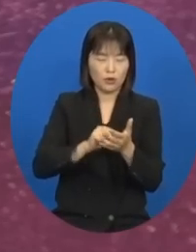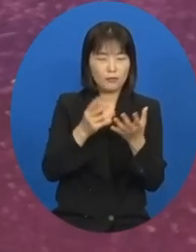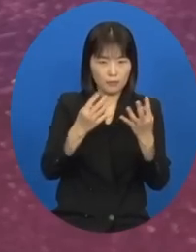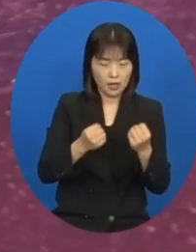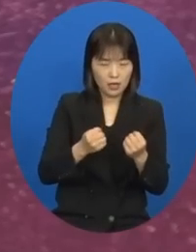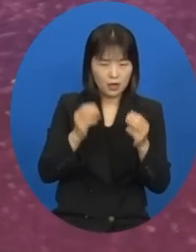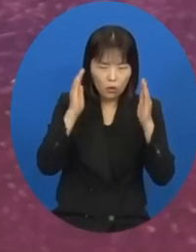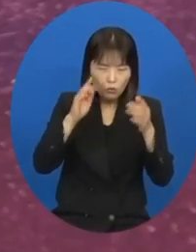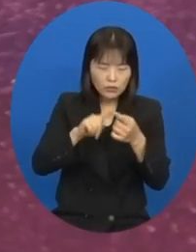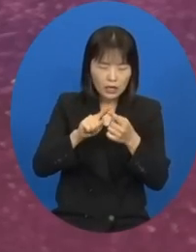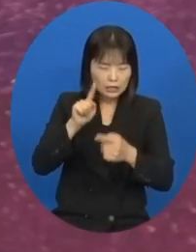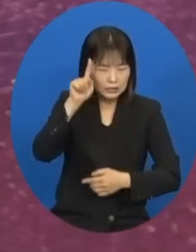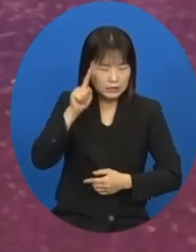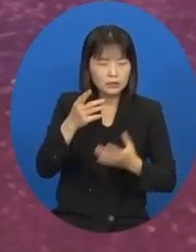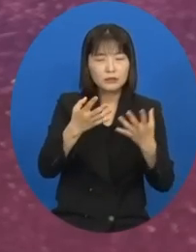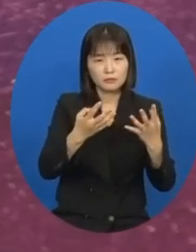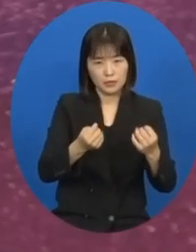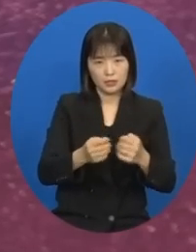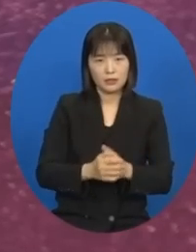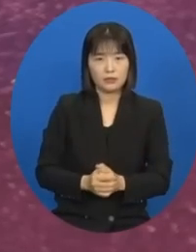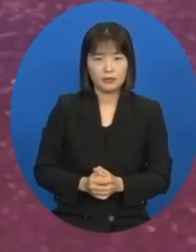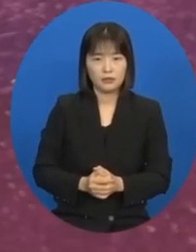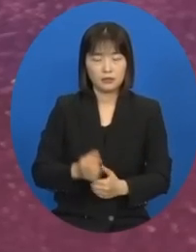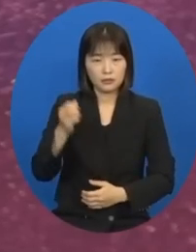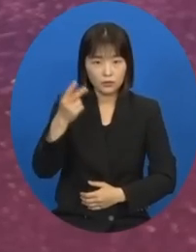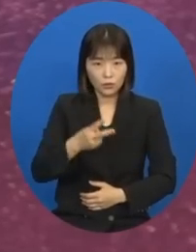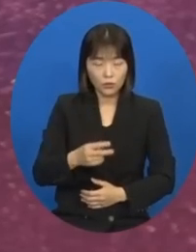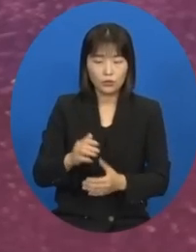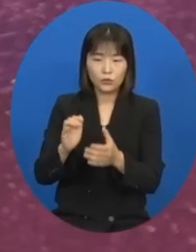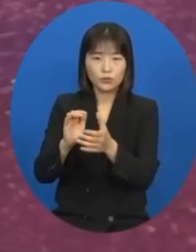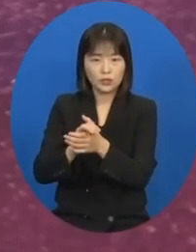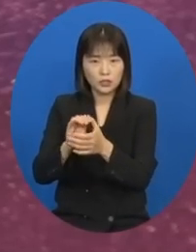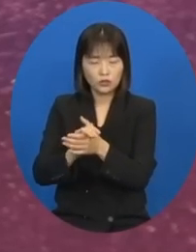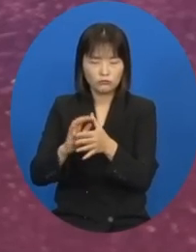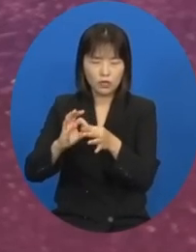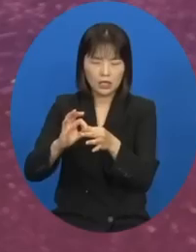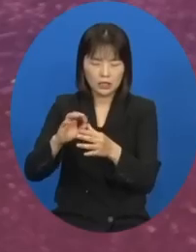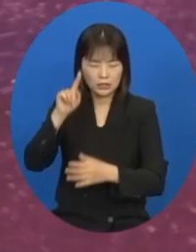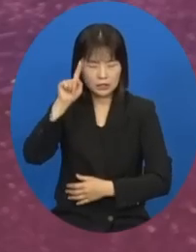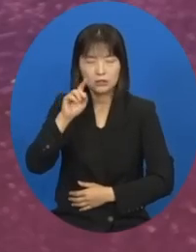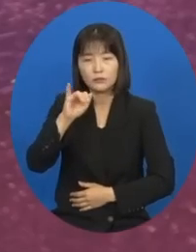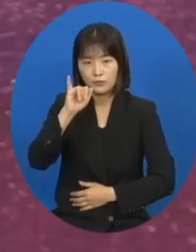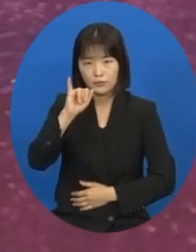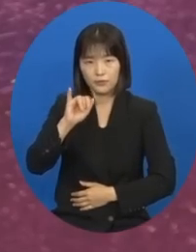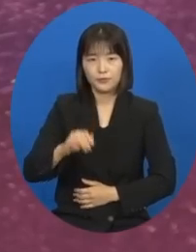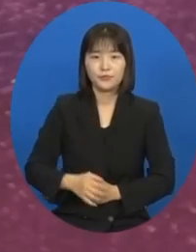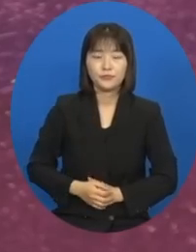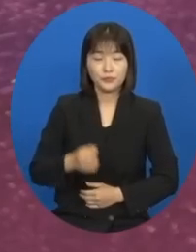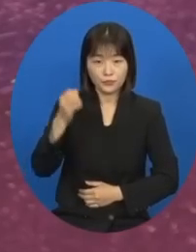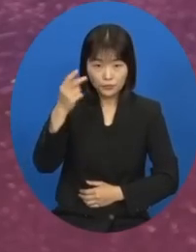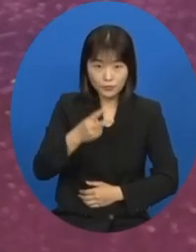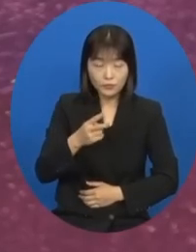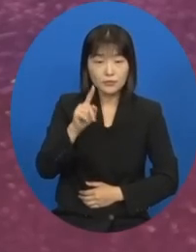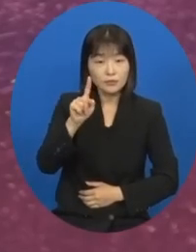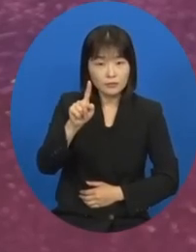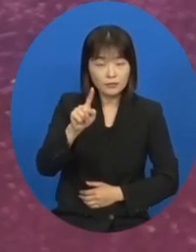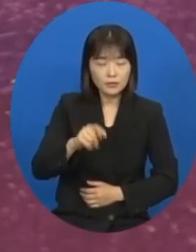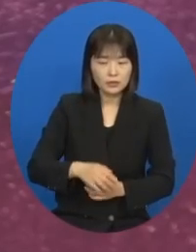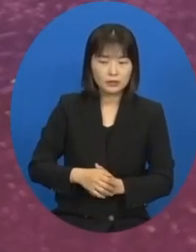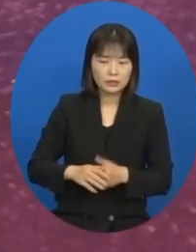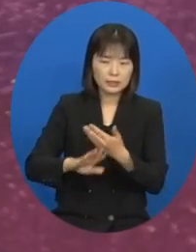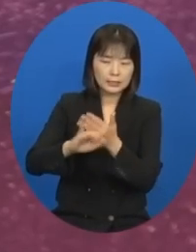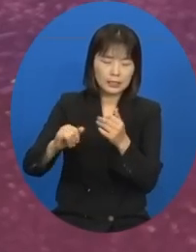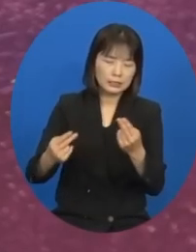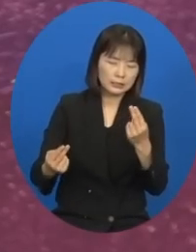스트레스가 많아요 그리고 또 무엇보다도 친구 관계에 대한 스트레스가 많습니다 그리고 또 하나는 비교하는